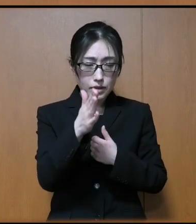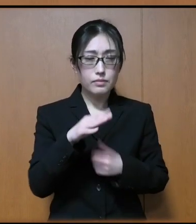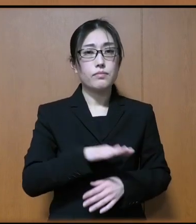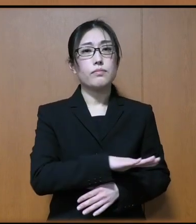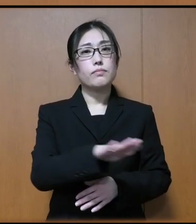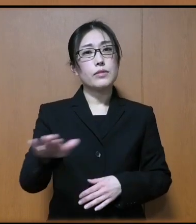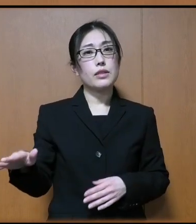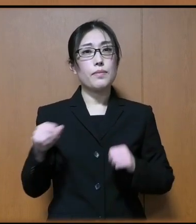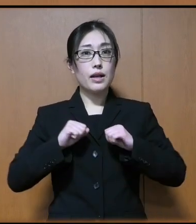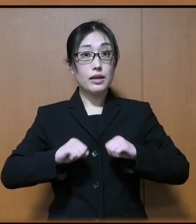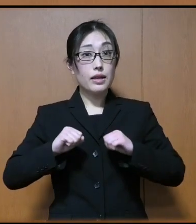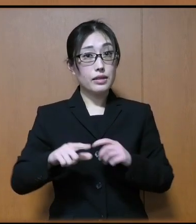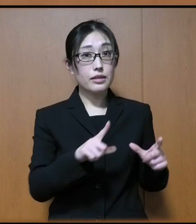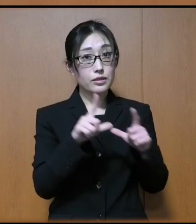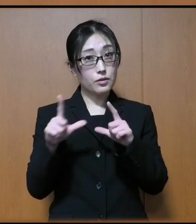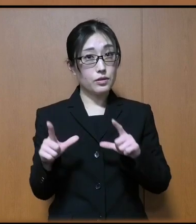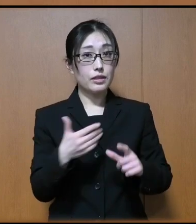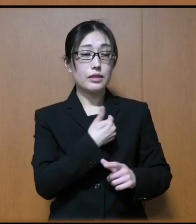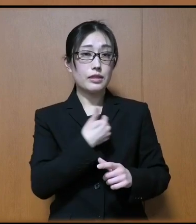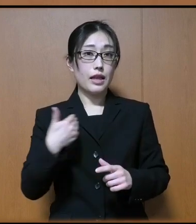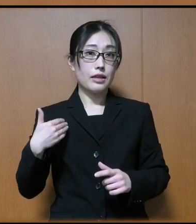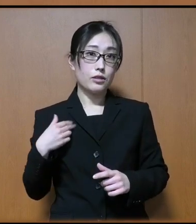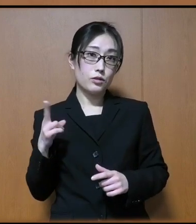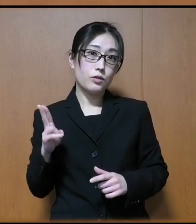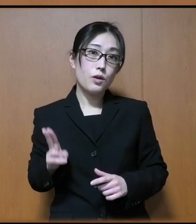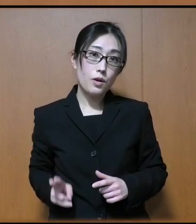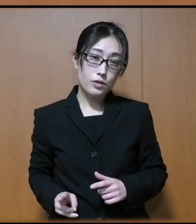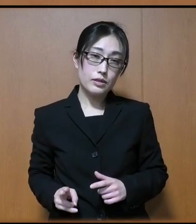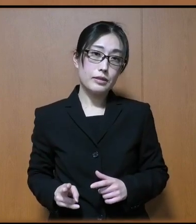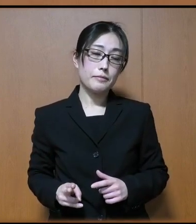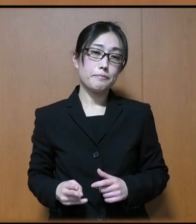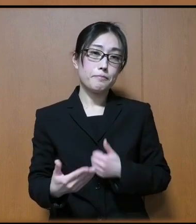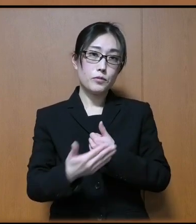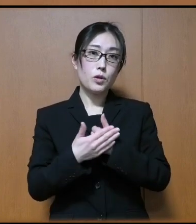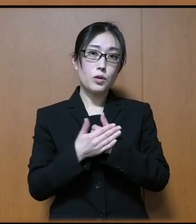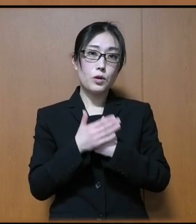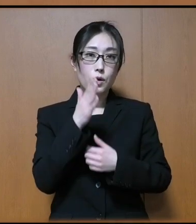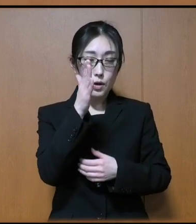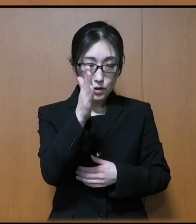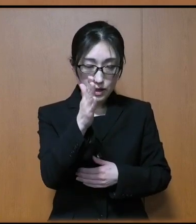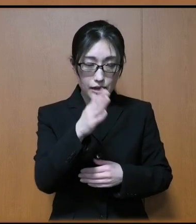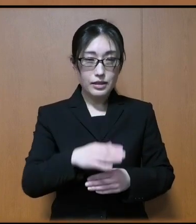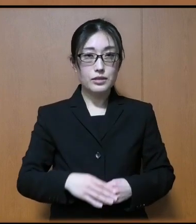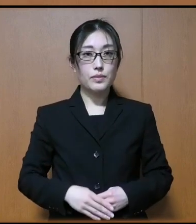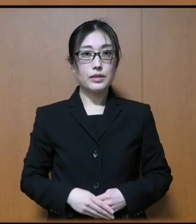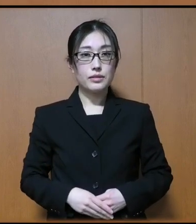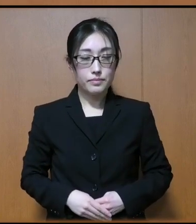に過ごしていただくために、ぜひご協力をいただきますようによろしくお願いいたします。